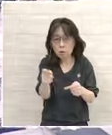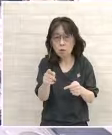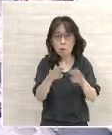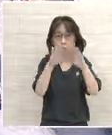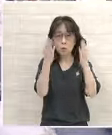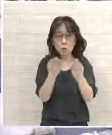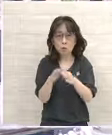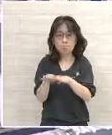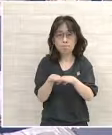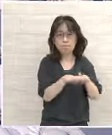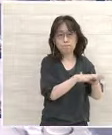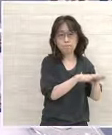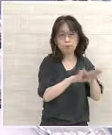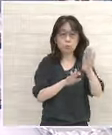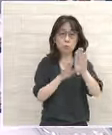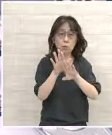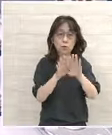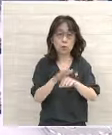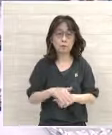まま。